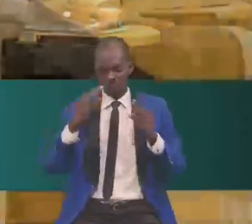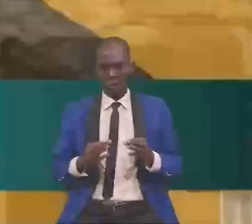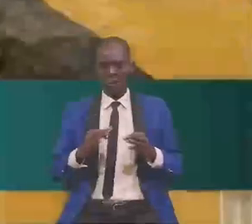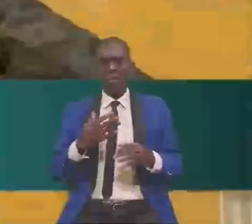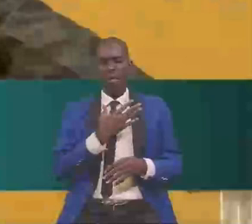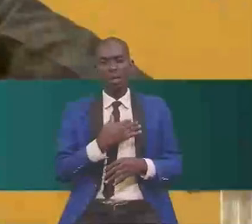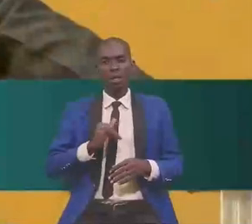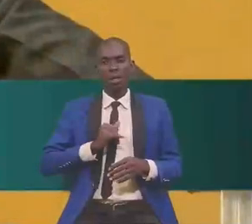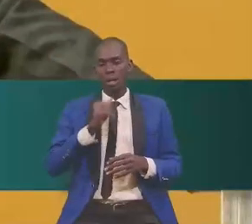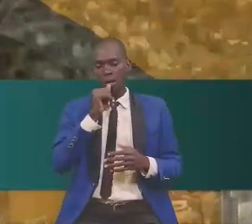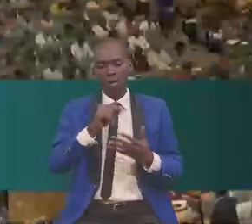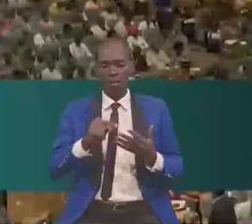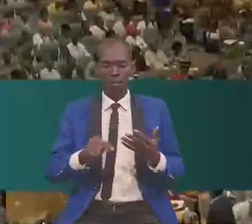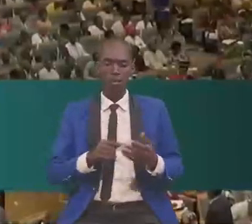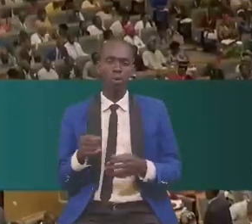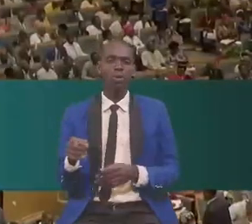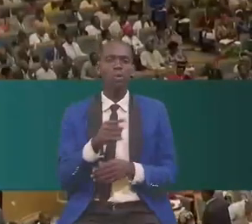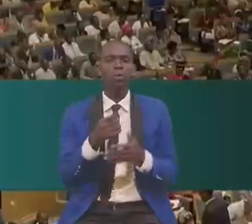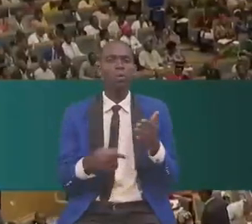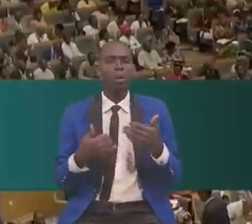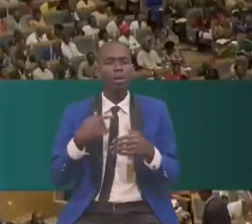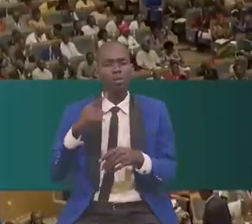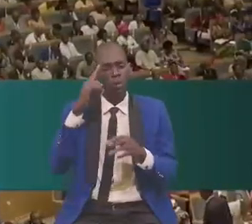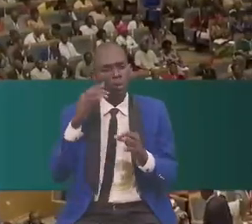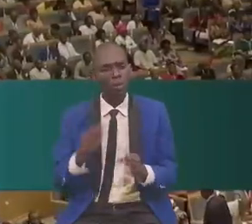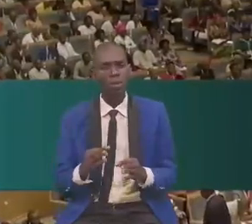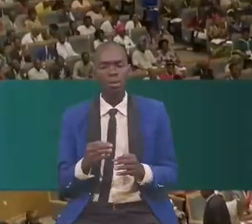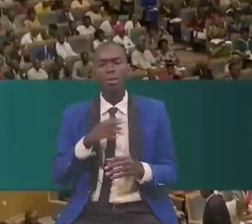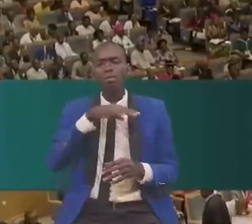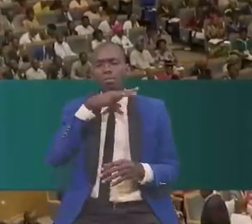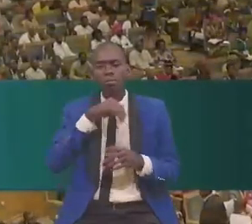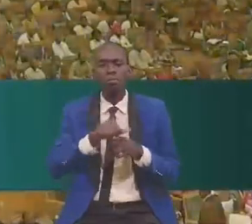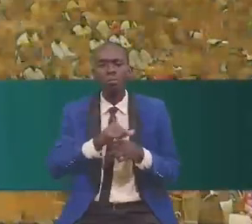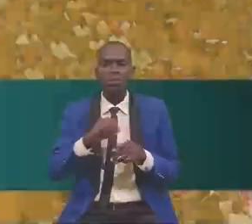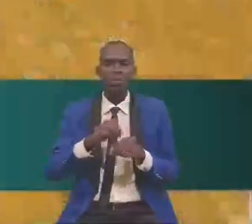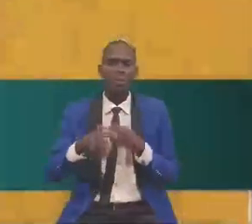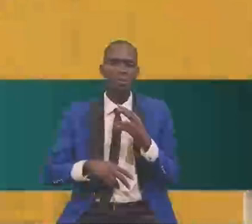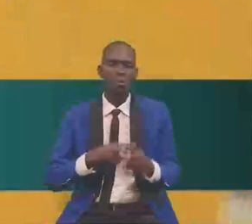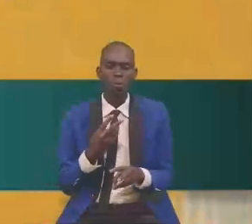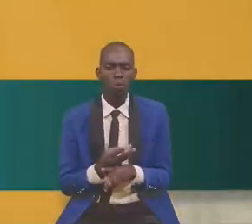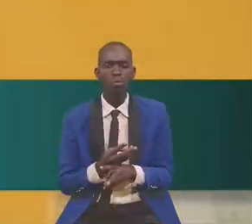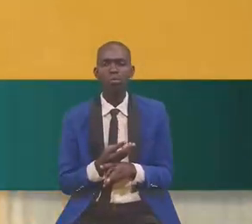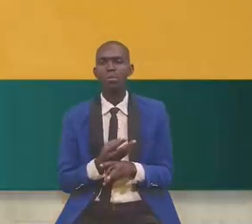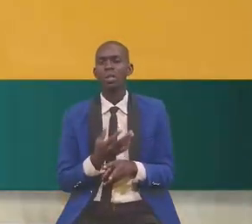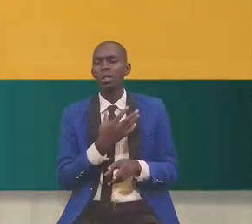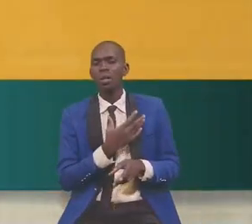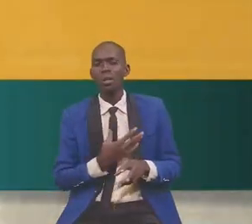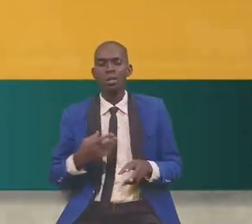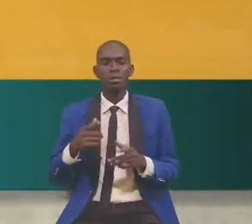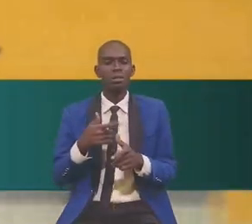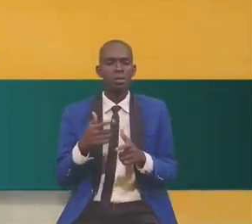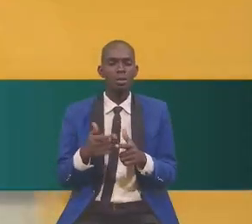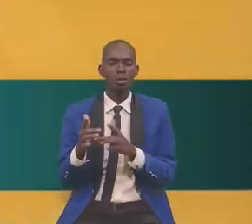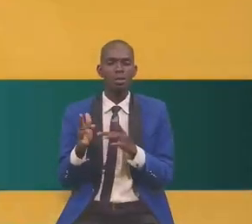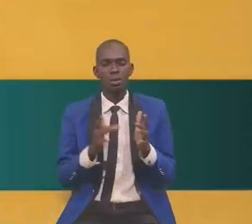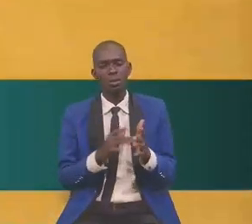décidé? La corruption dans le monde, l'aggravation de la situation du monde. Cependant, Jésus a dit, tout